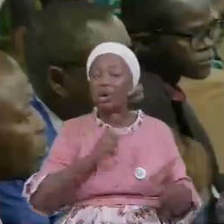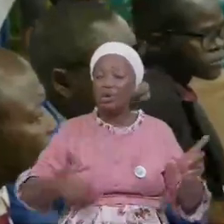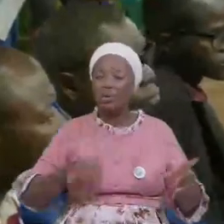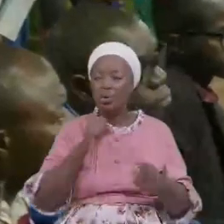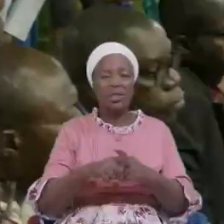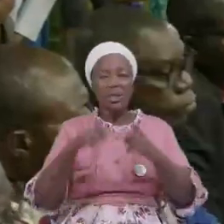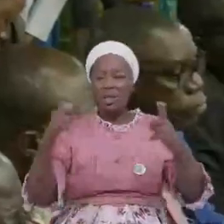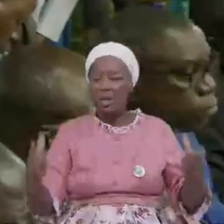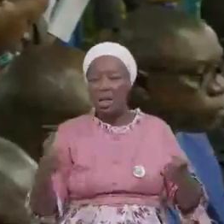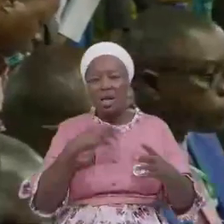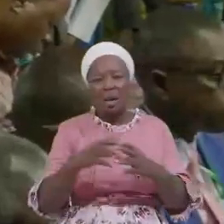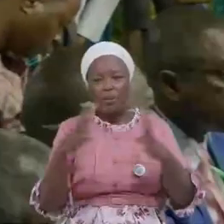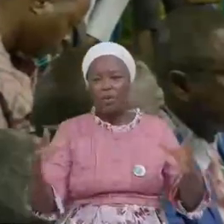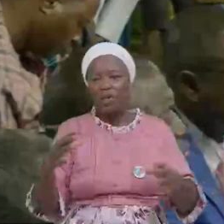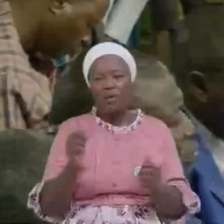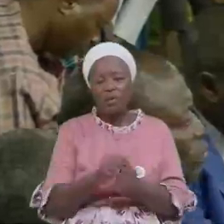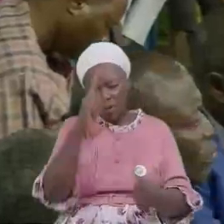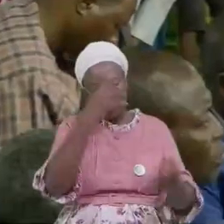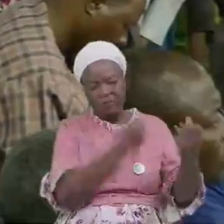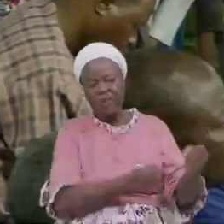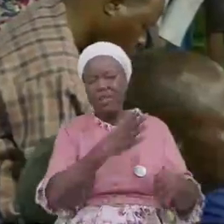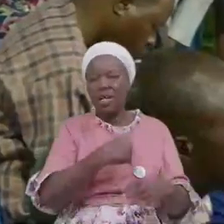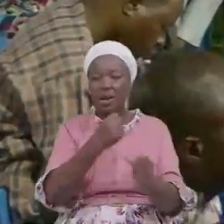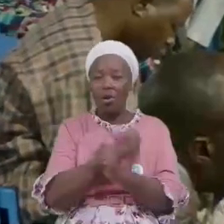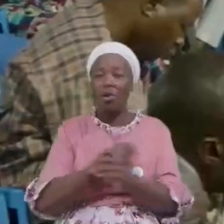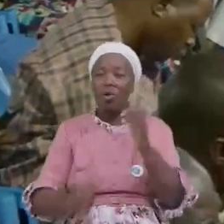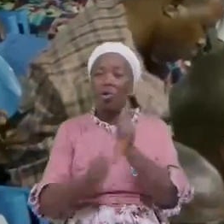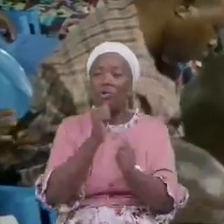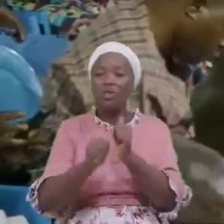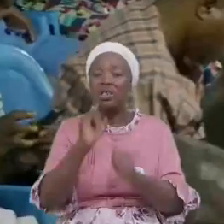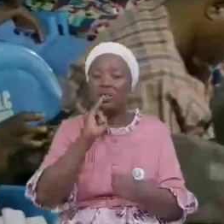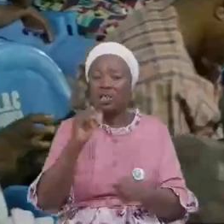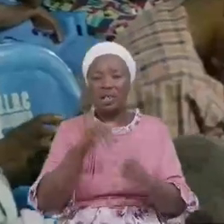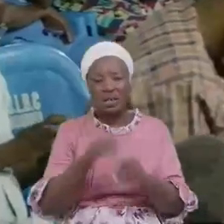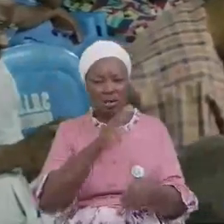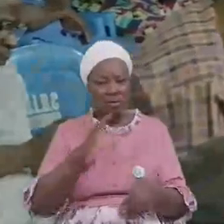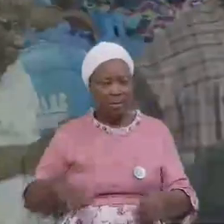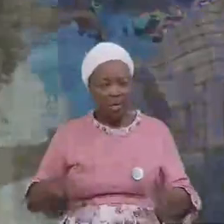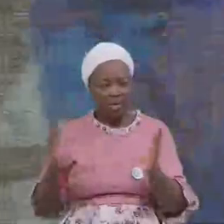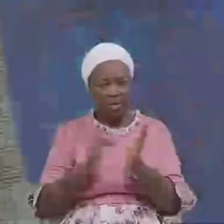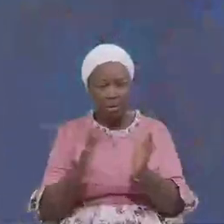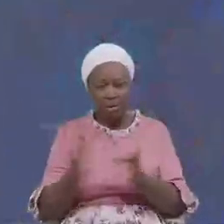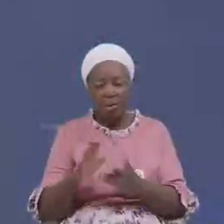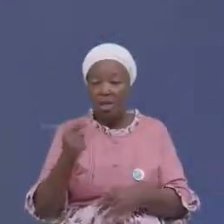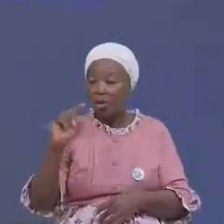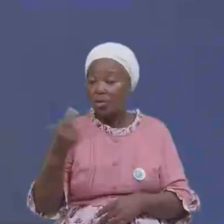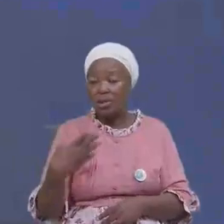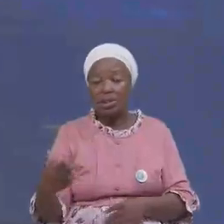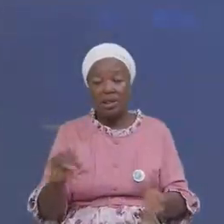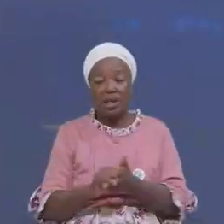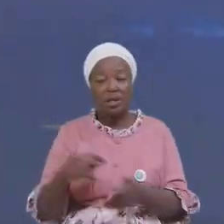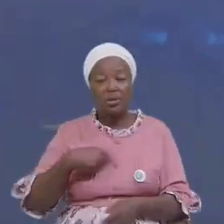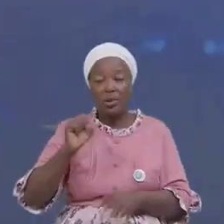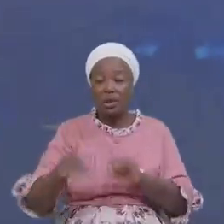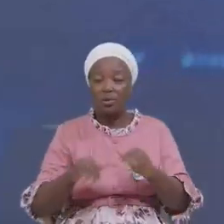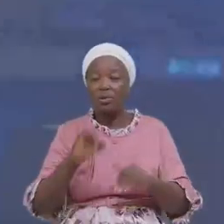avec la foi qui est en Jésus-Christ. La seule chose que nous pouvons faire, c'est